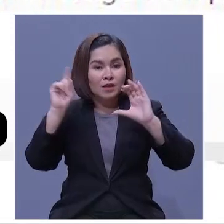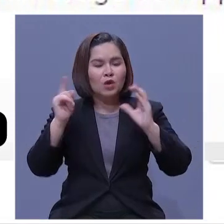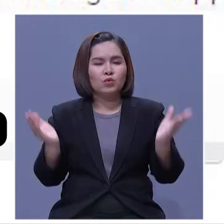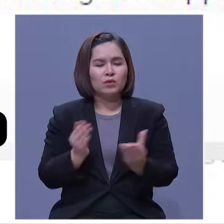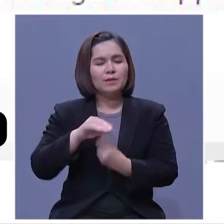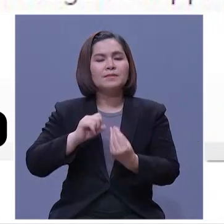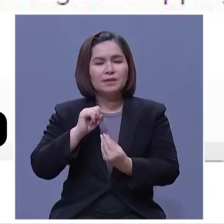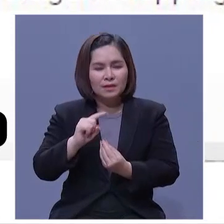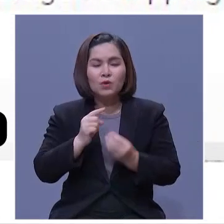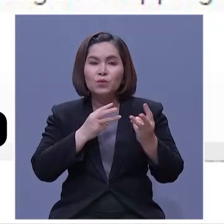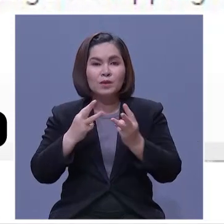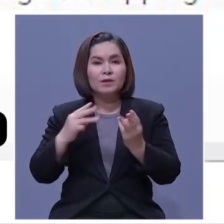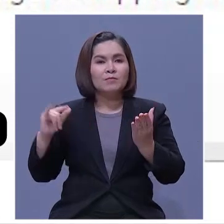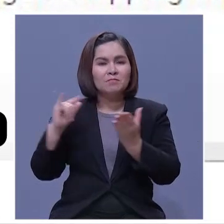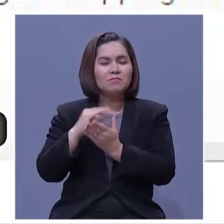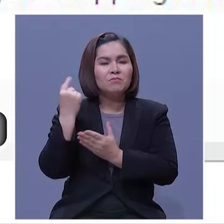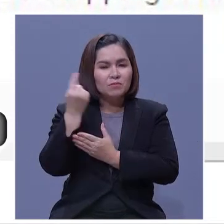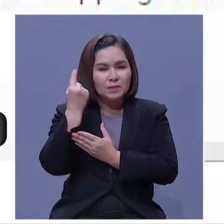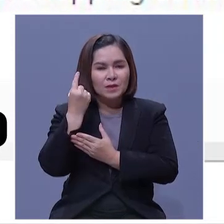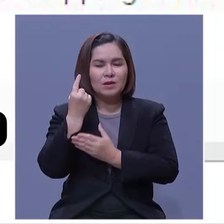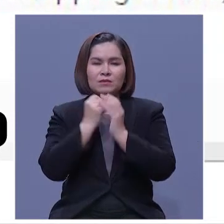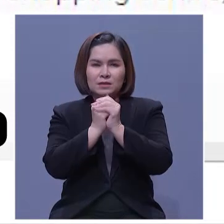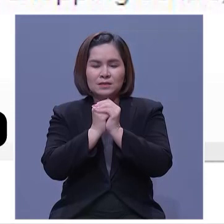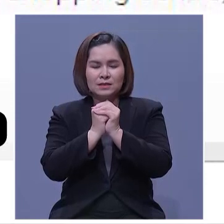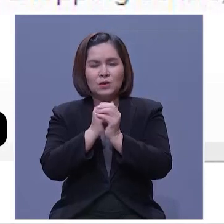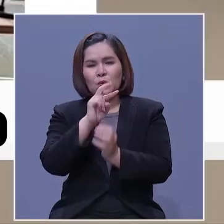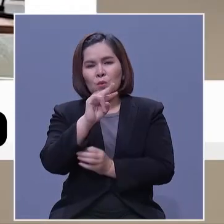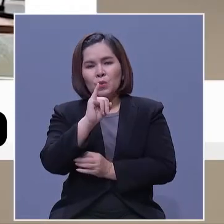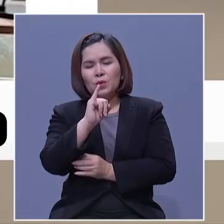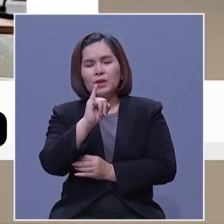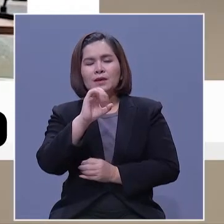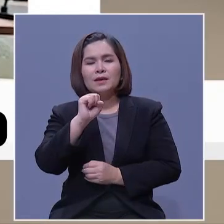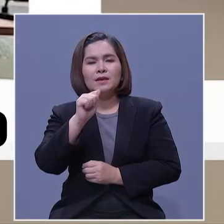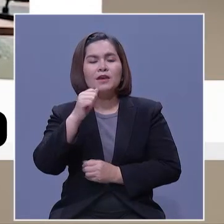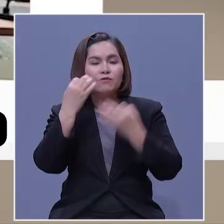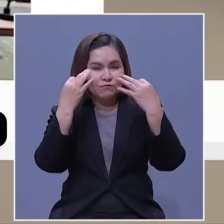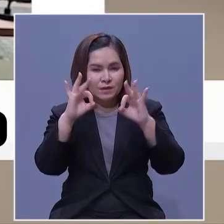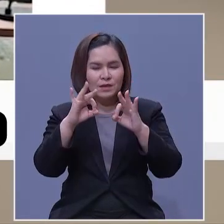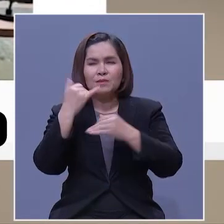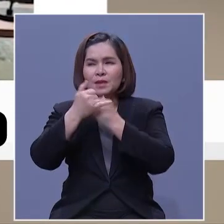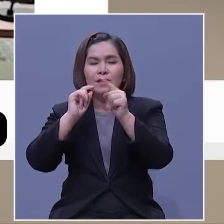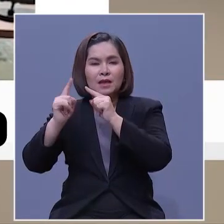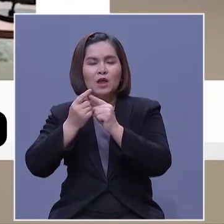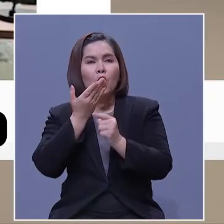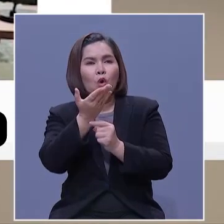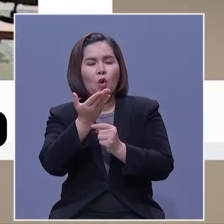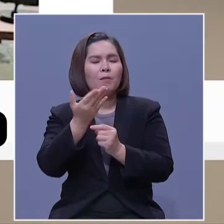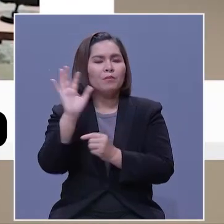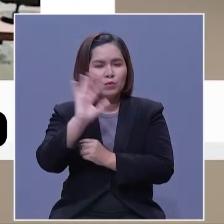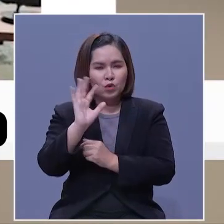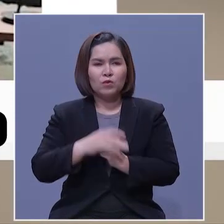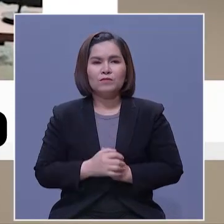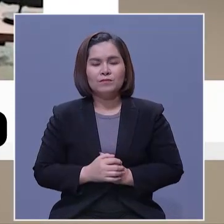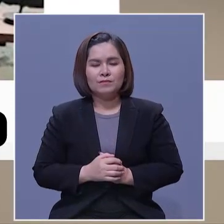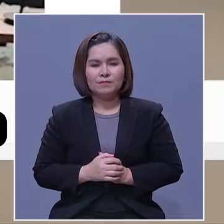ตุ้นเศรษฐกิจโดยเฉพาะนโยบายเปิดรับนักท่องเที่ยวจีนและอีกหลายประเทศโดยไม่ต้องขอวีซ่าซึ่งช่วงนี้เป็นช่